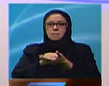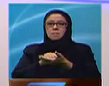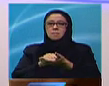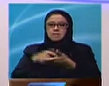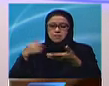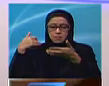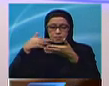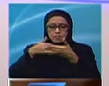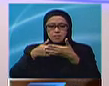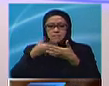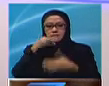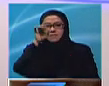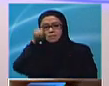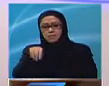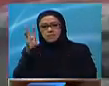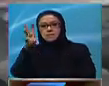Jun